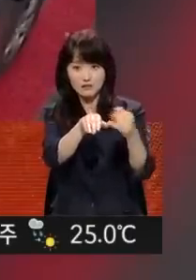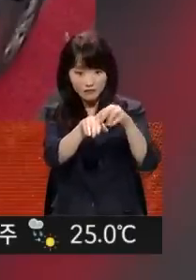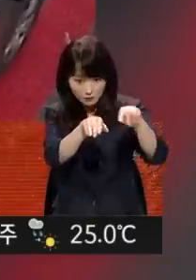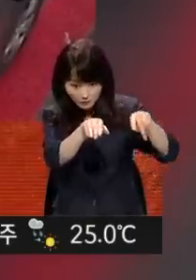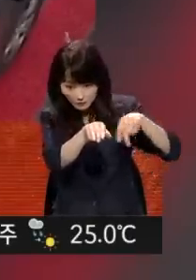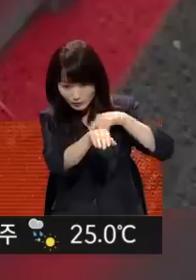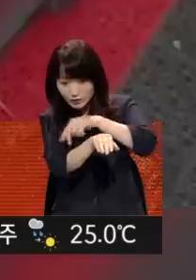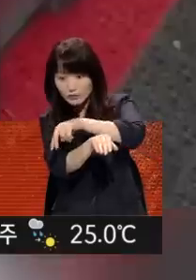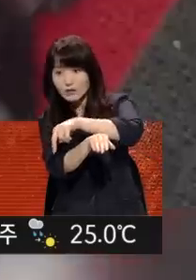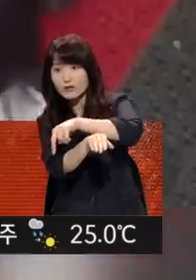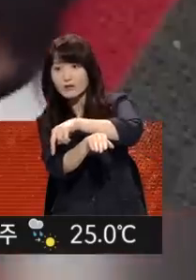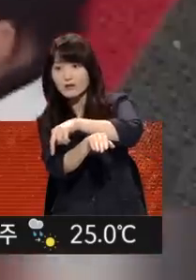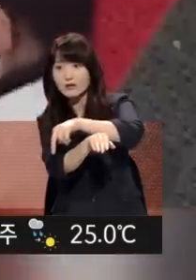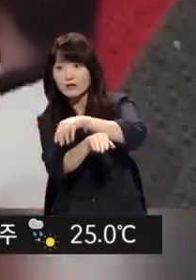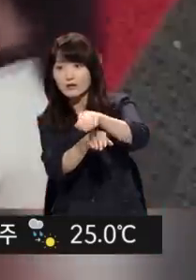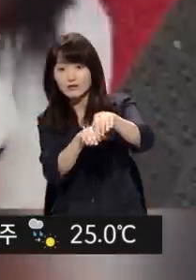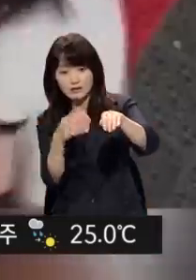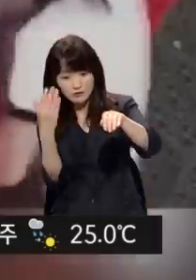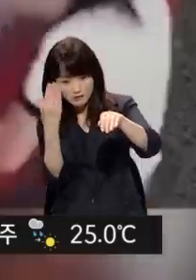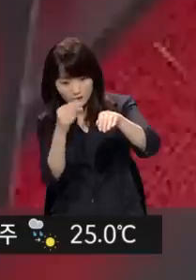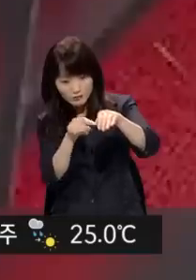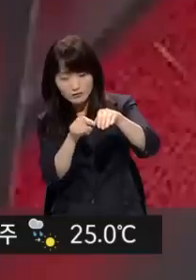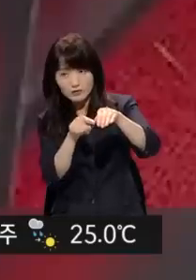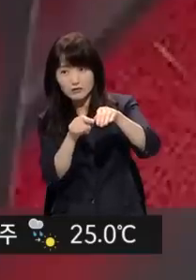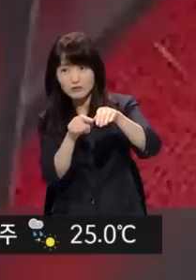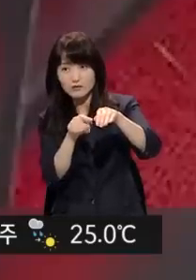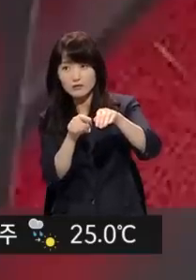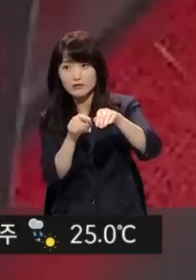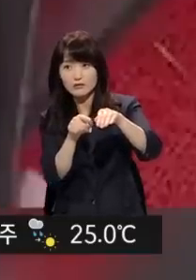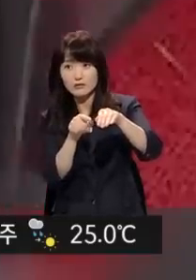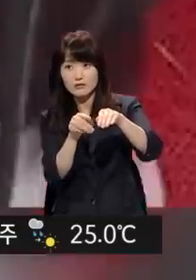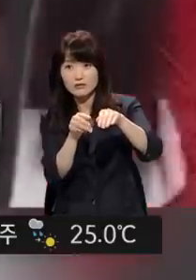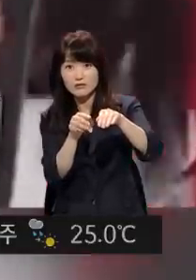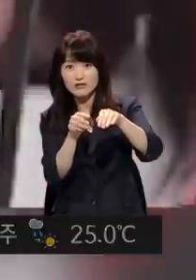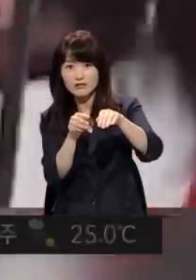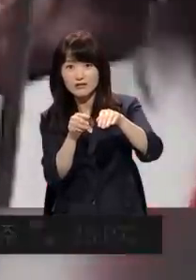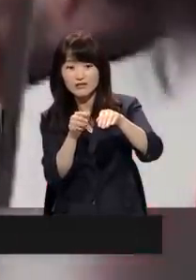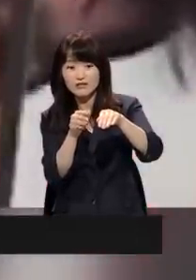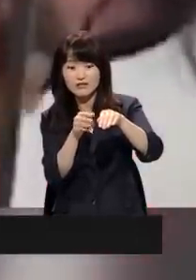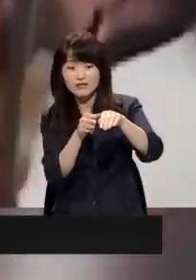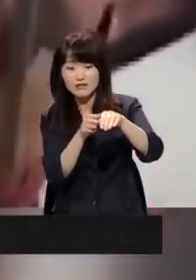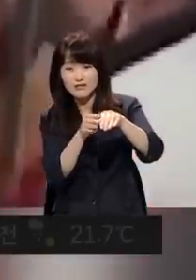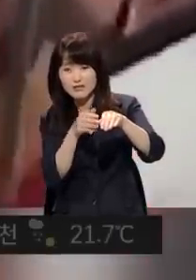달리자로 걸어갑니다 아이를 발견한 엄마 여기서 차 문을